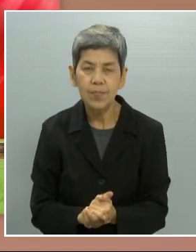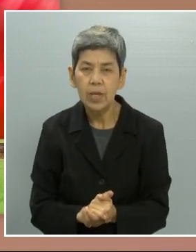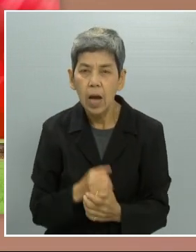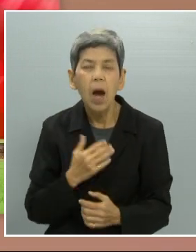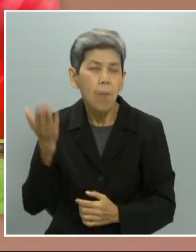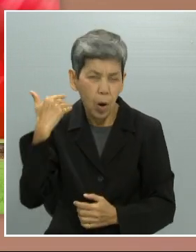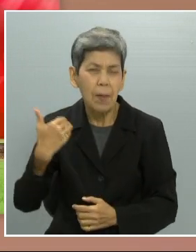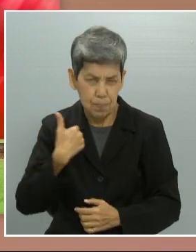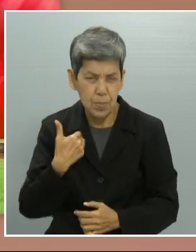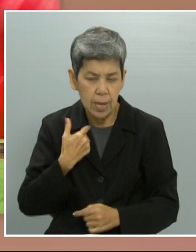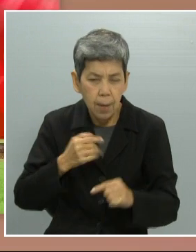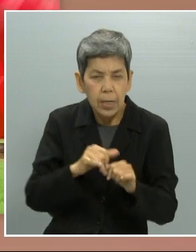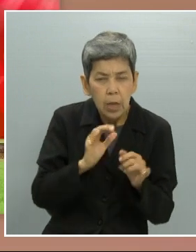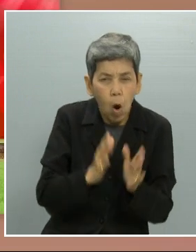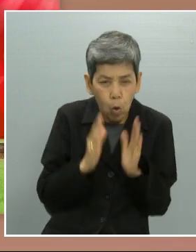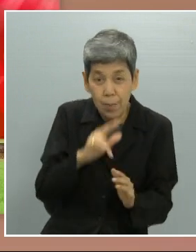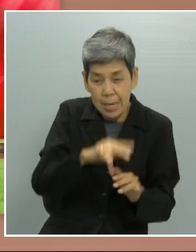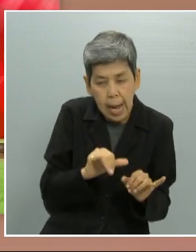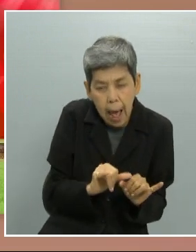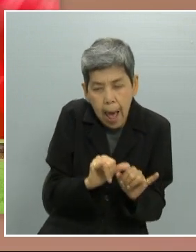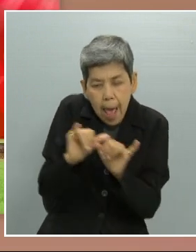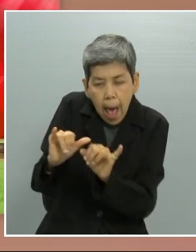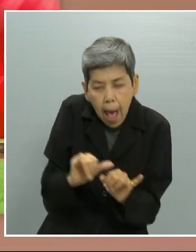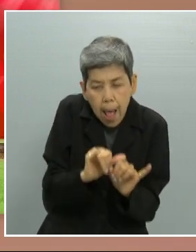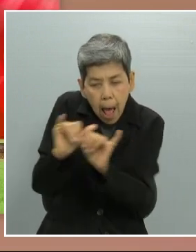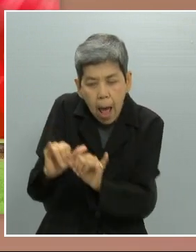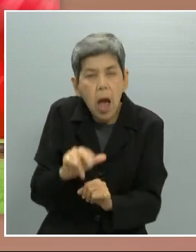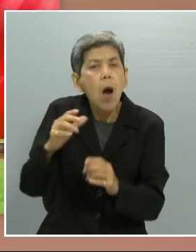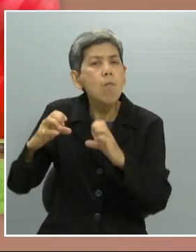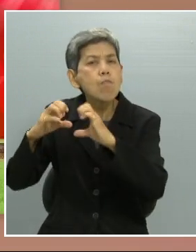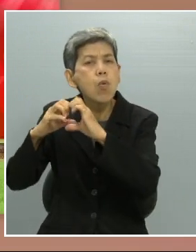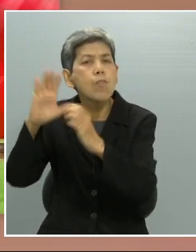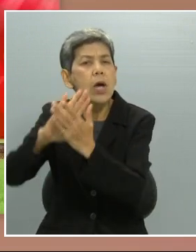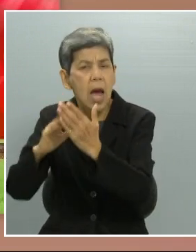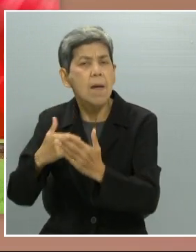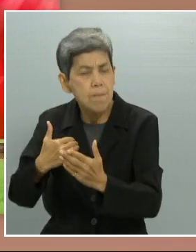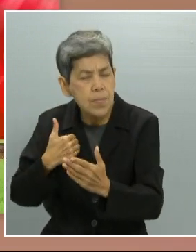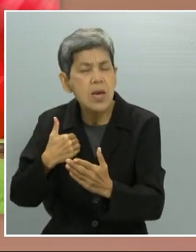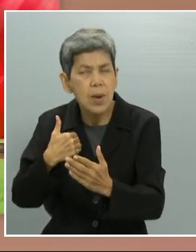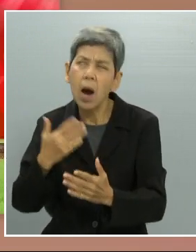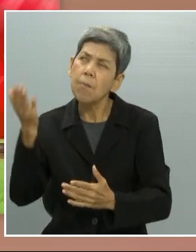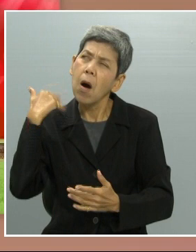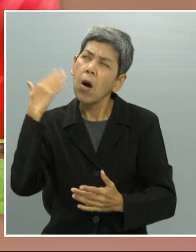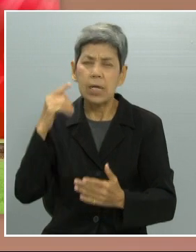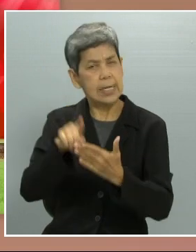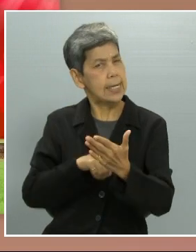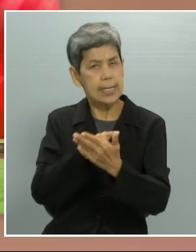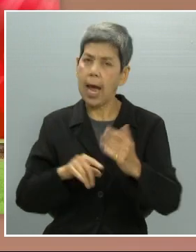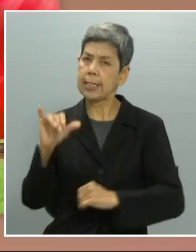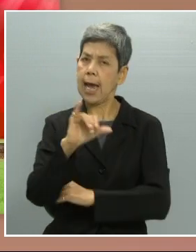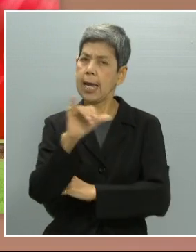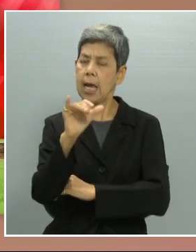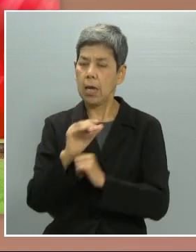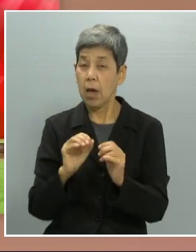เคยมีงูเห่าในนามเพื่อไทยในอดีตที่ออกไปอยู่กับภูมิใจไทยตอนนั้นก่อนจะตั้งแต่ก่อนเลือกตั้งไป